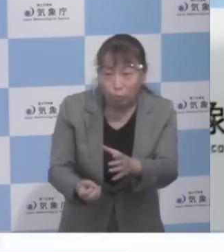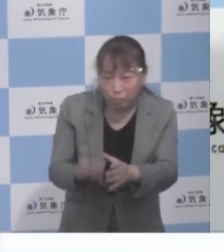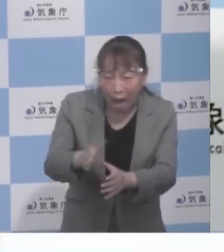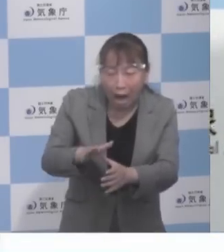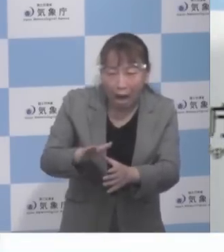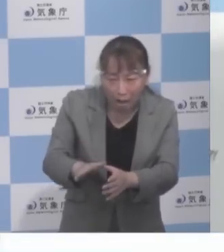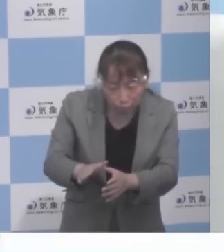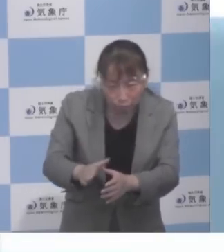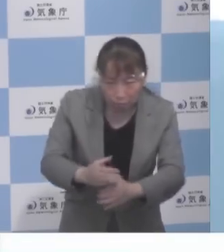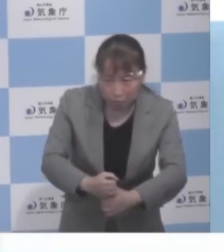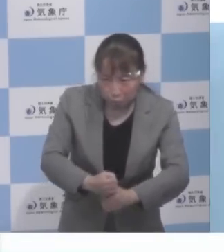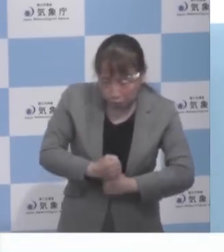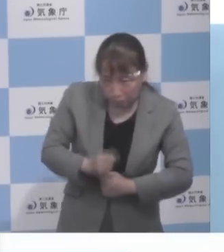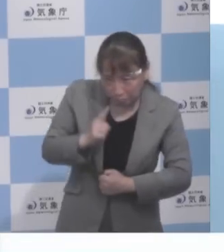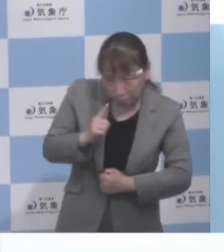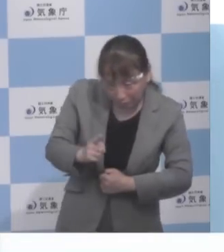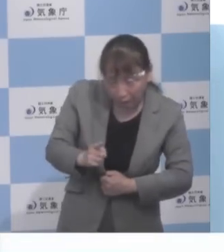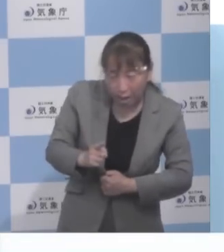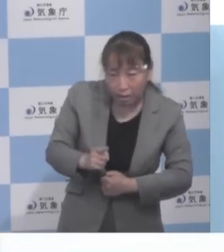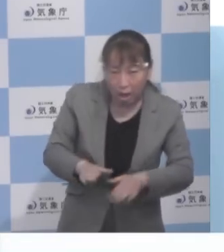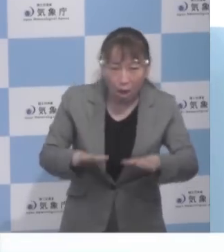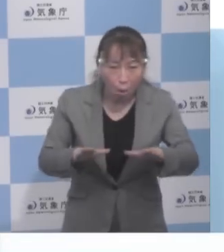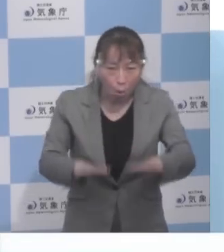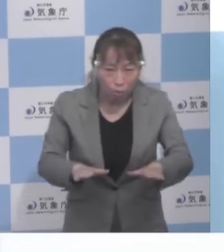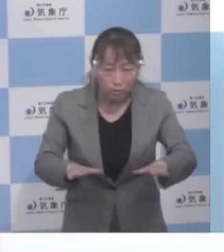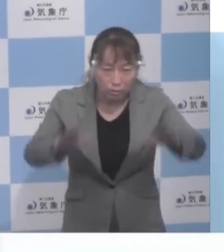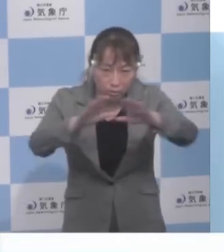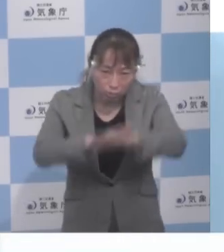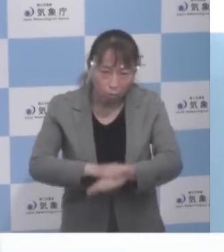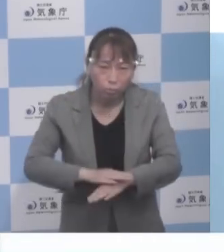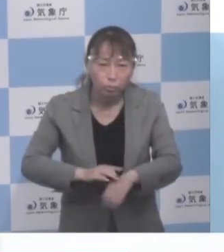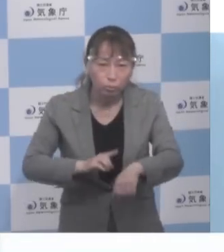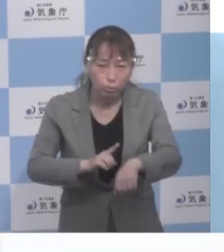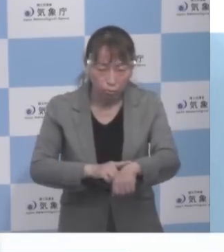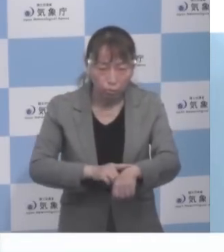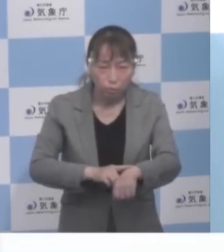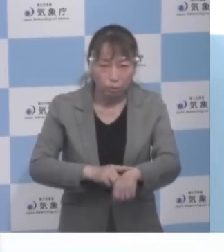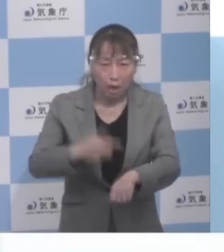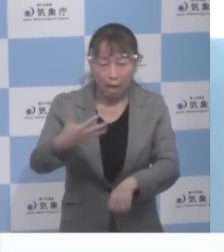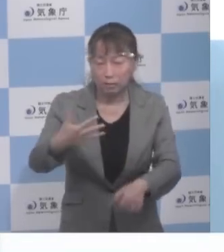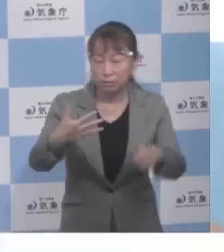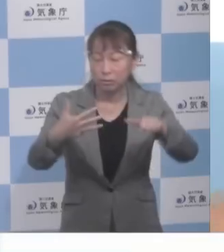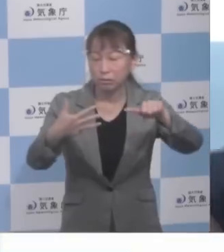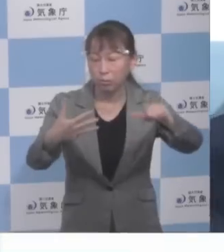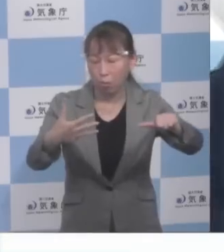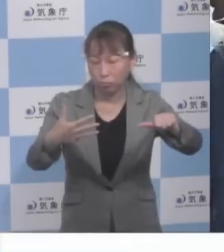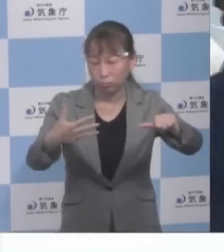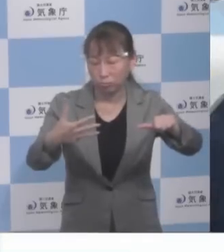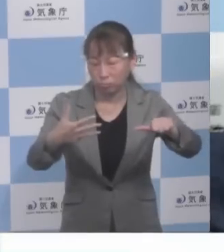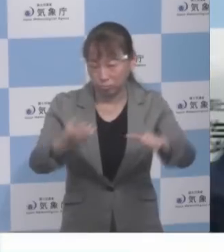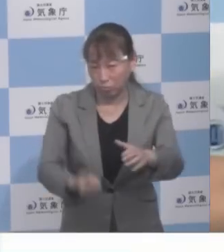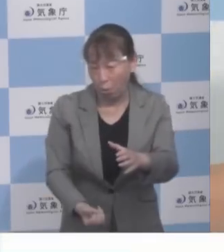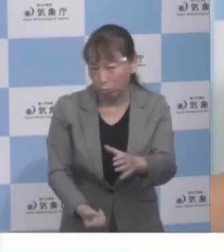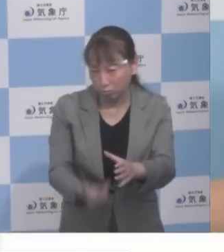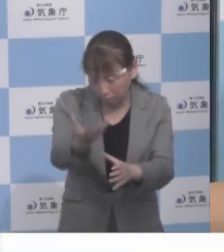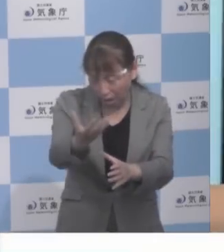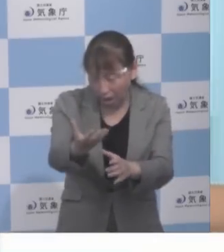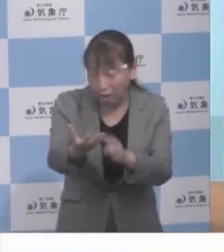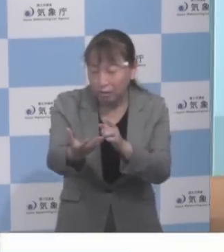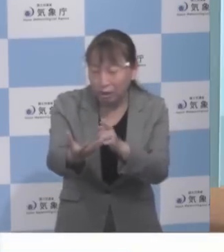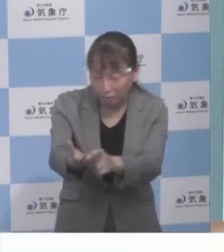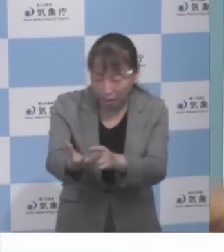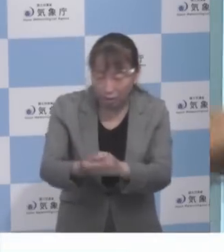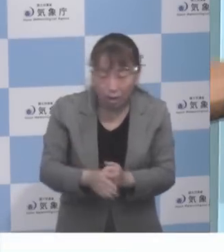の20時5分の爆発によって、噴火はしたわけですけれども、その後です